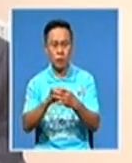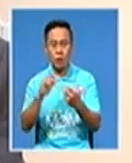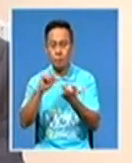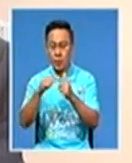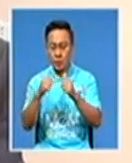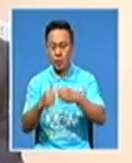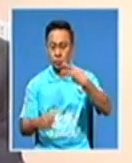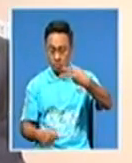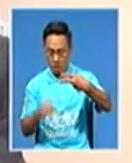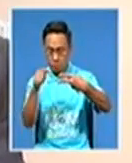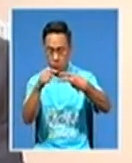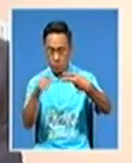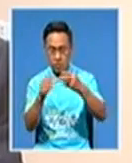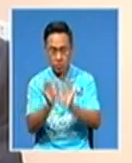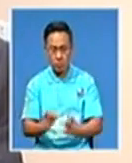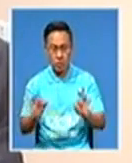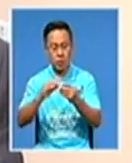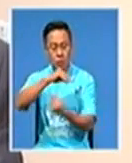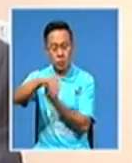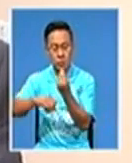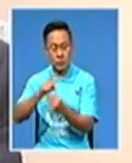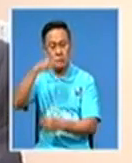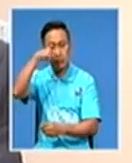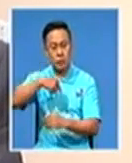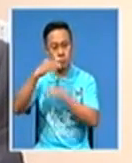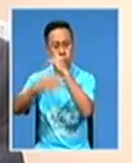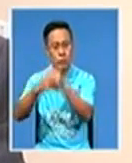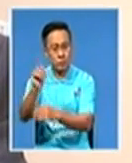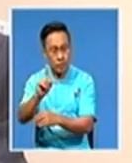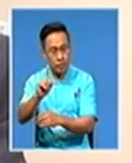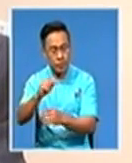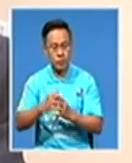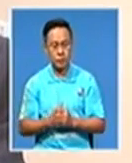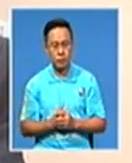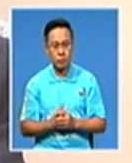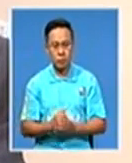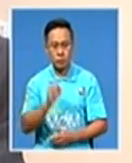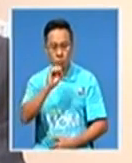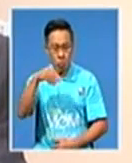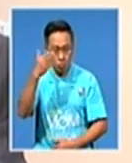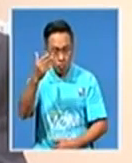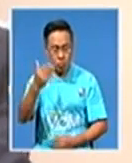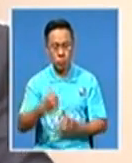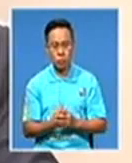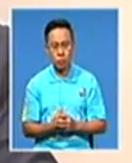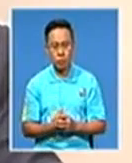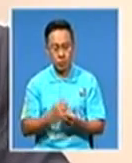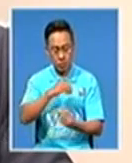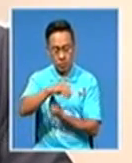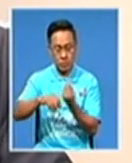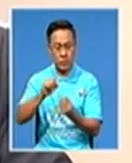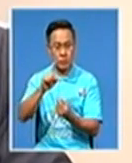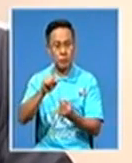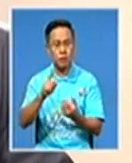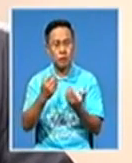อปัญหาสองเรื่องเนี่ยแล้วเศรษฐกิจไทยเราจะเดินไปอย่างไรนะครับก็อยากจะขอเล่าอย่างนี้เศรษฐกิจ